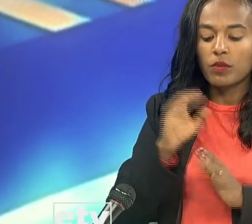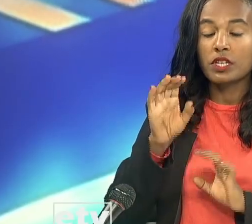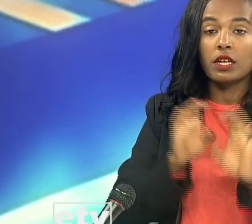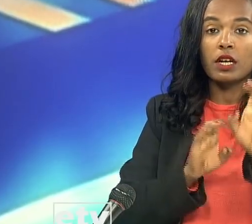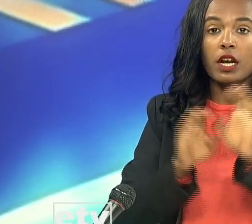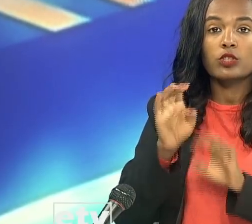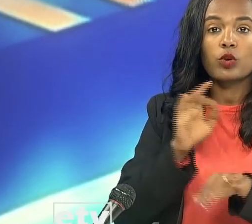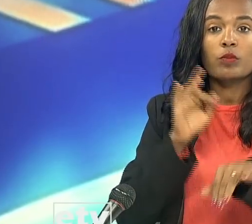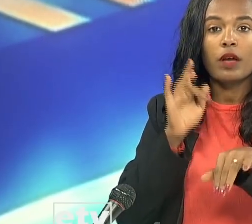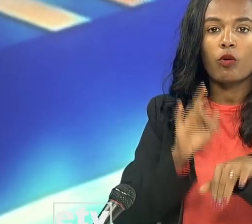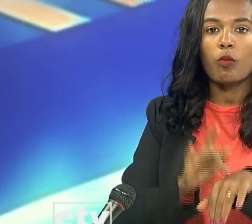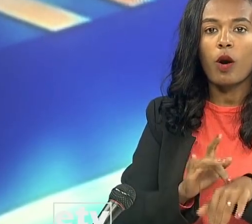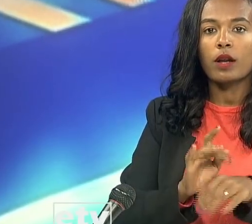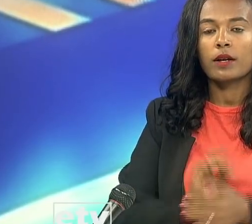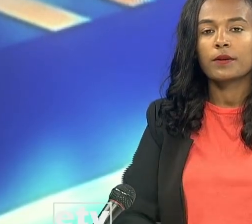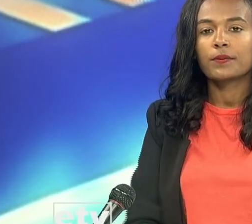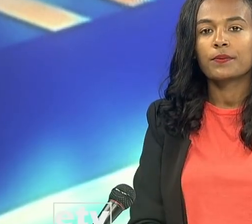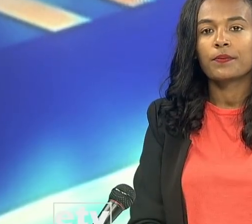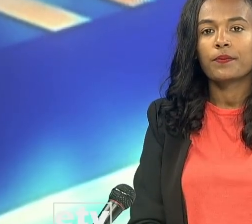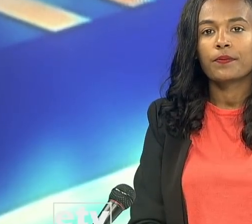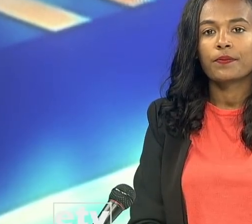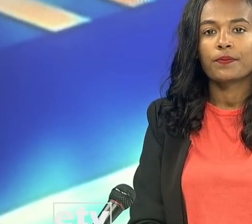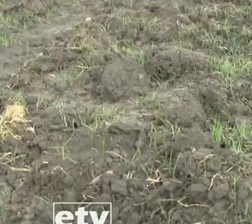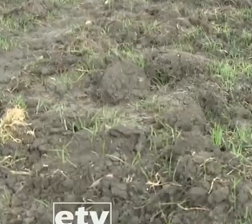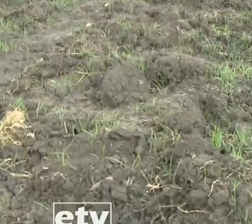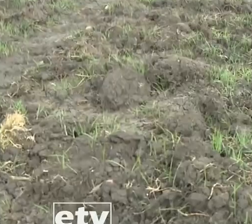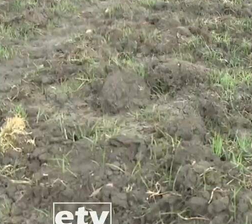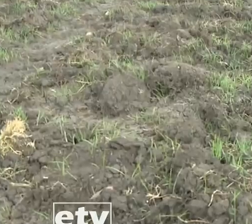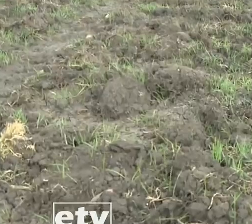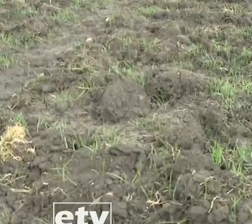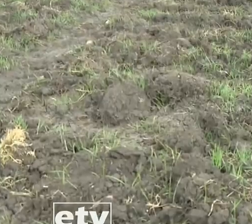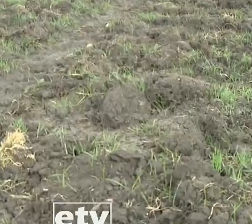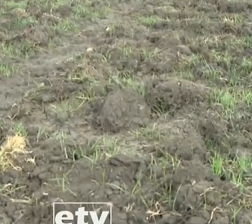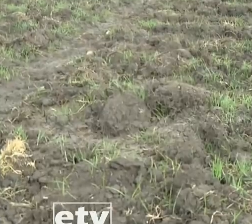ድጋፎች እንደሚደረግላቸውም ጠቁመዋል።